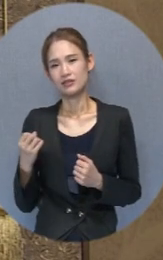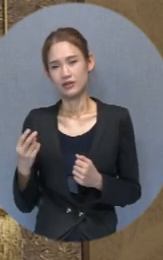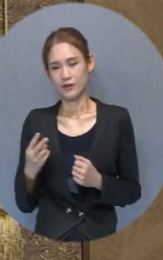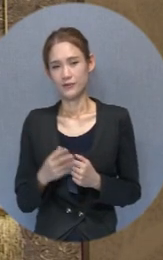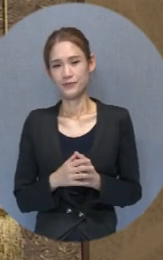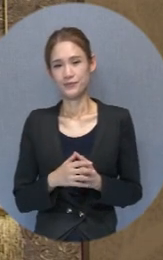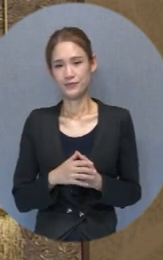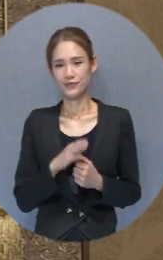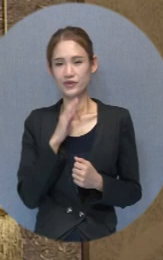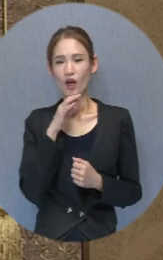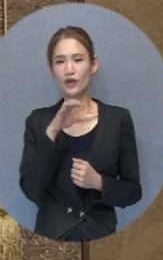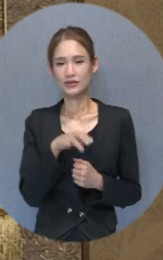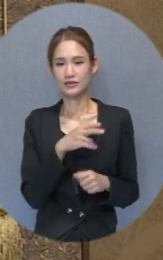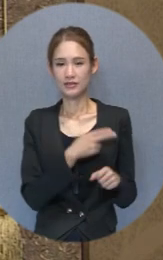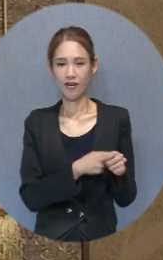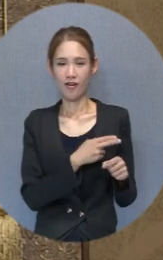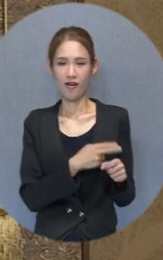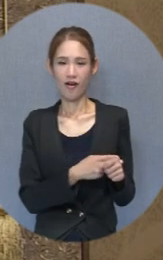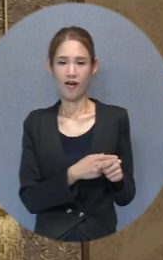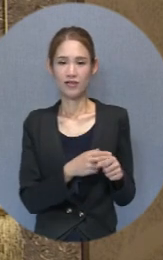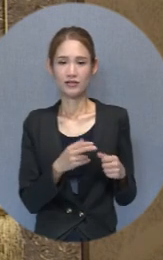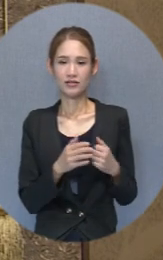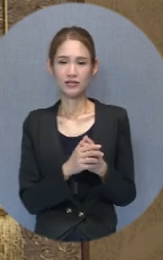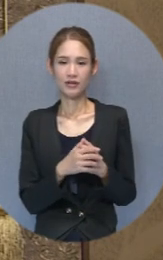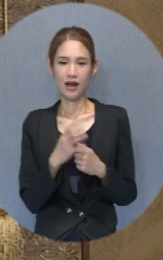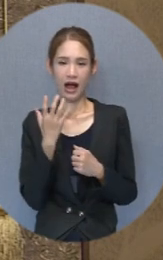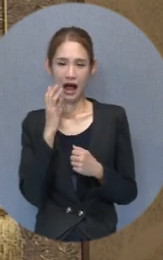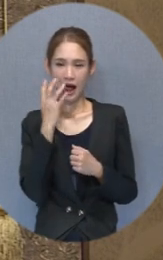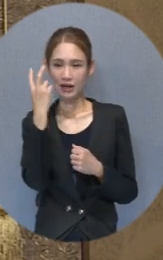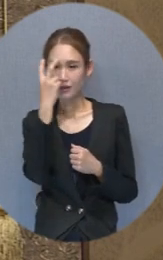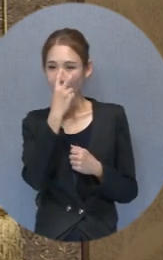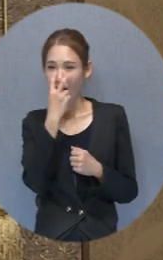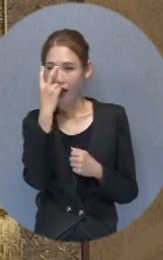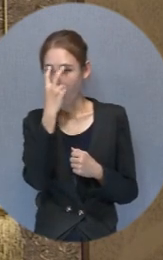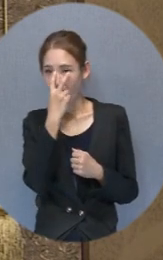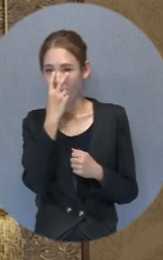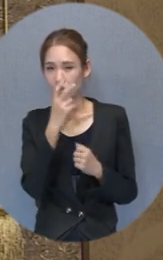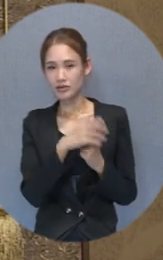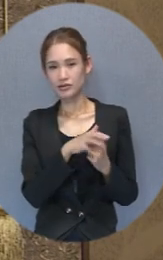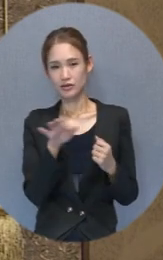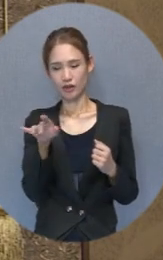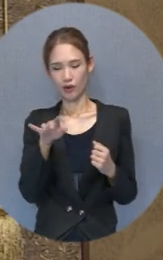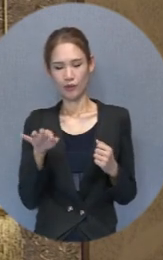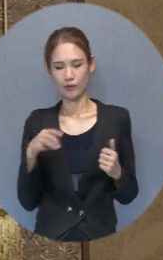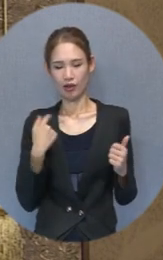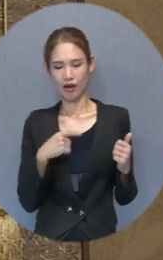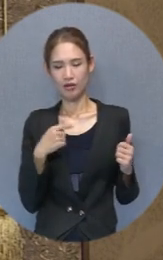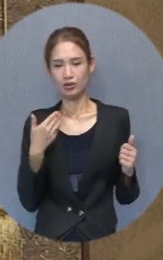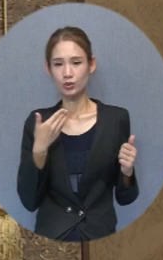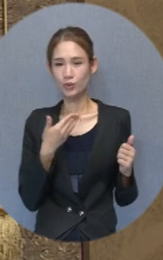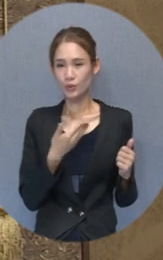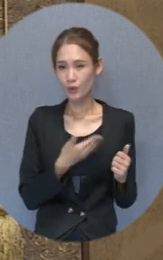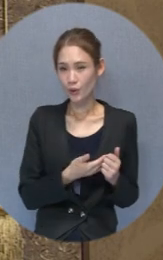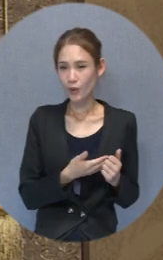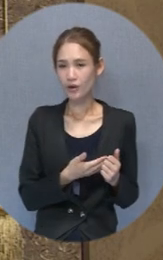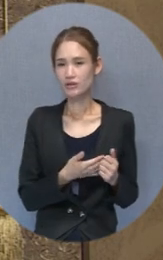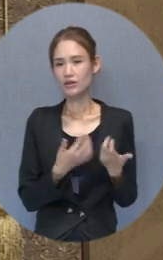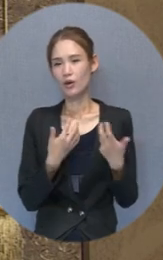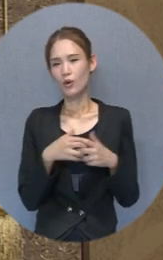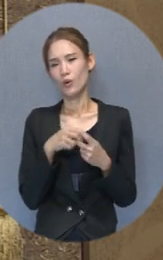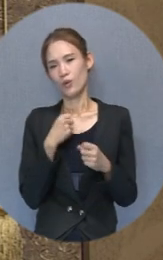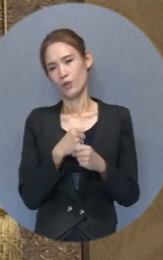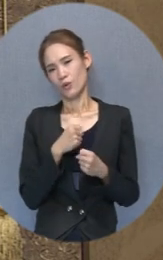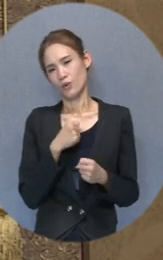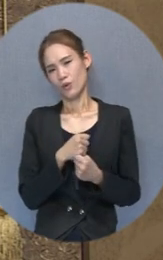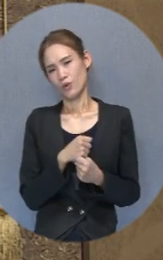그 현장에서는 선생님들이 아이들 케어도 해야 되고 점자도 가르쳐야 되고 교육도 해야 되는데 이런 교구제까지 만드셔야